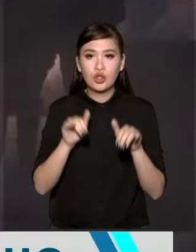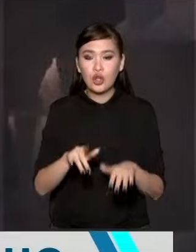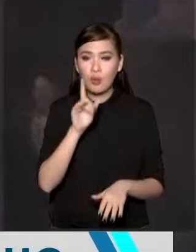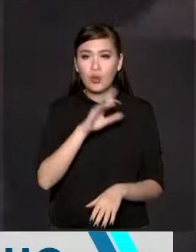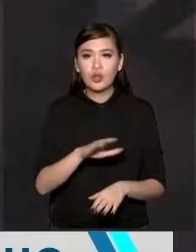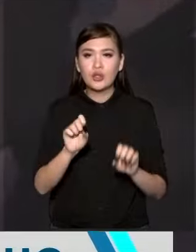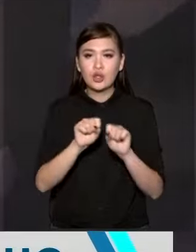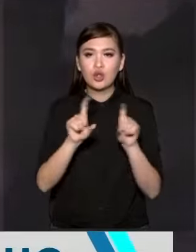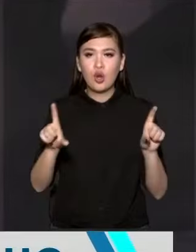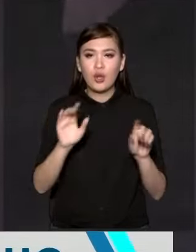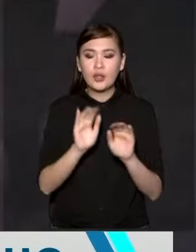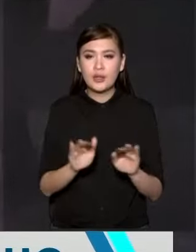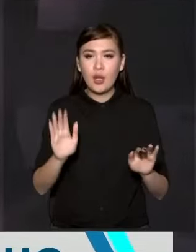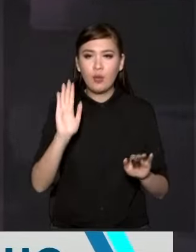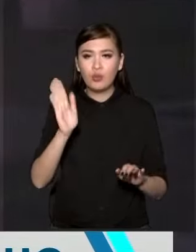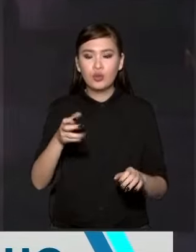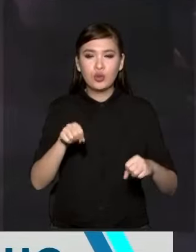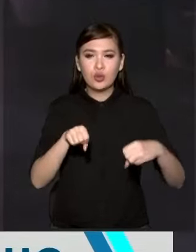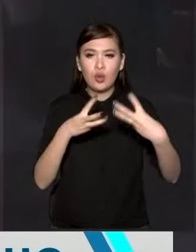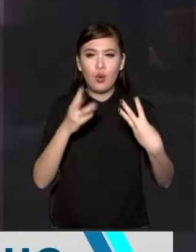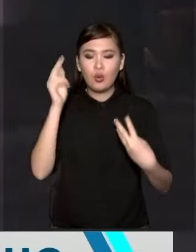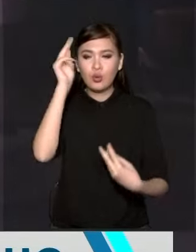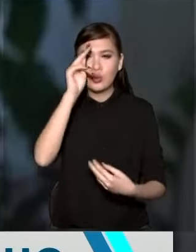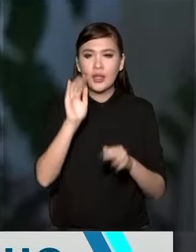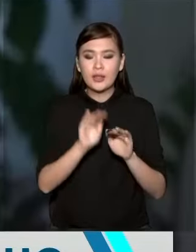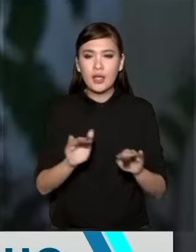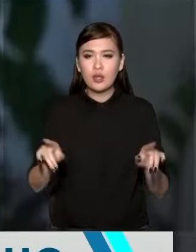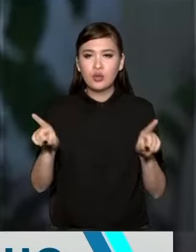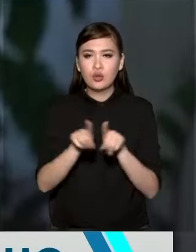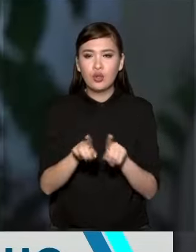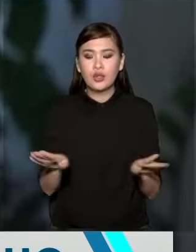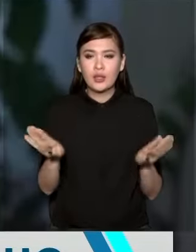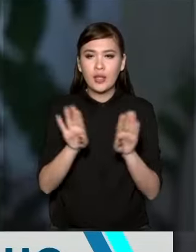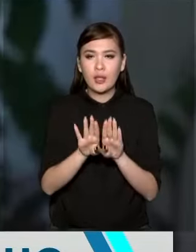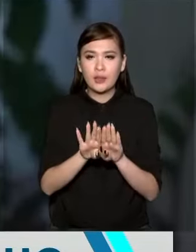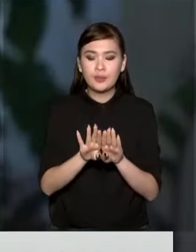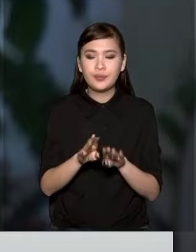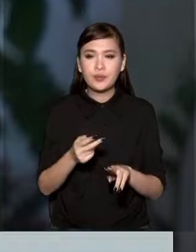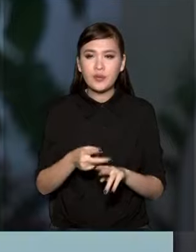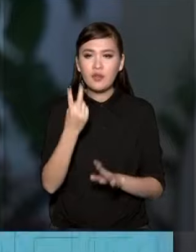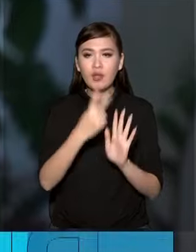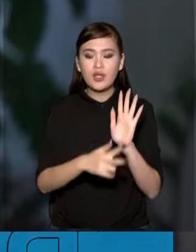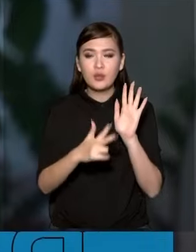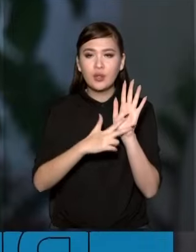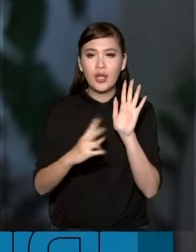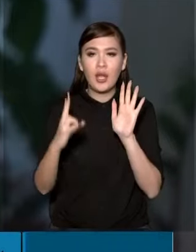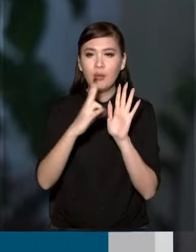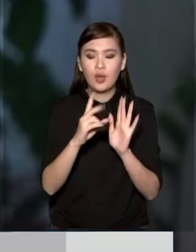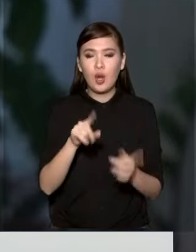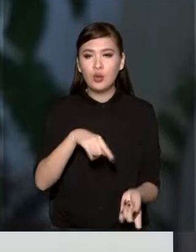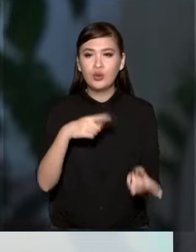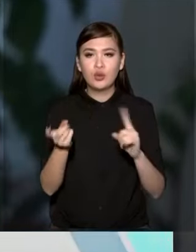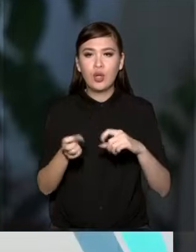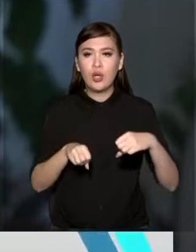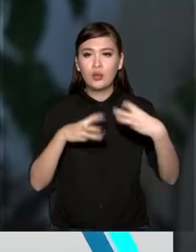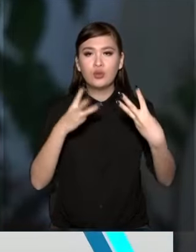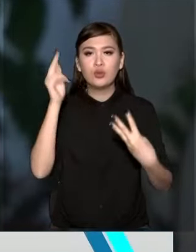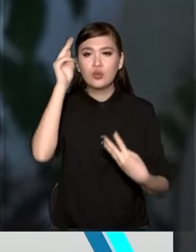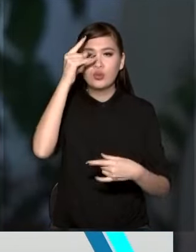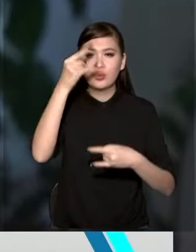будут учиться дистанционно. Закрыты и детские сады. 28 ноября переходим на дистанционное